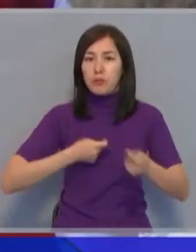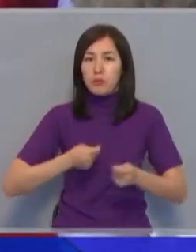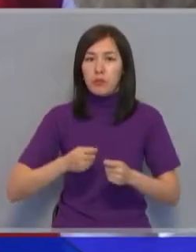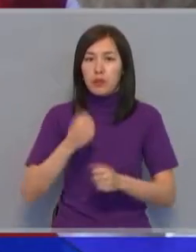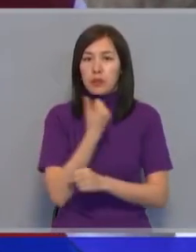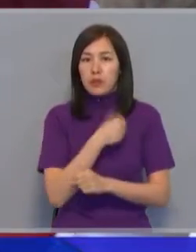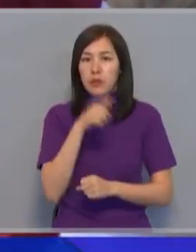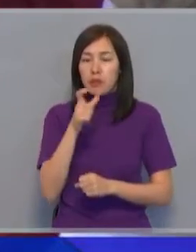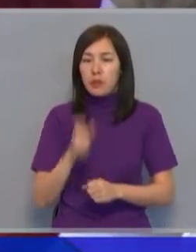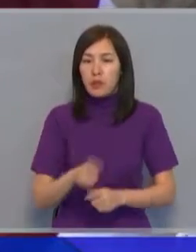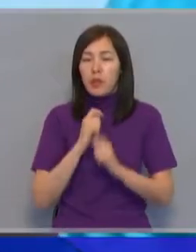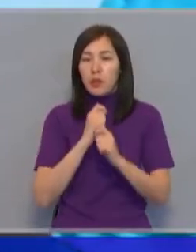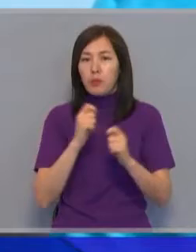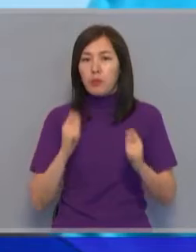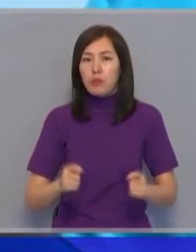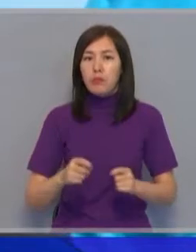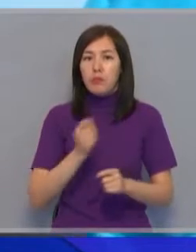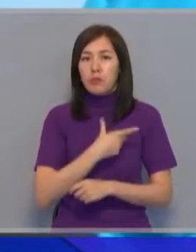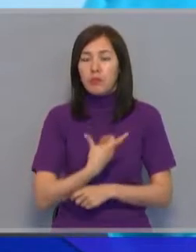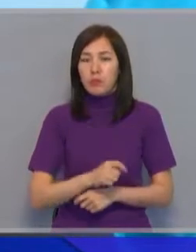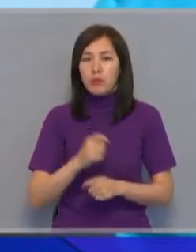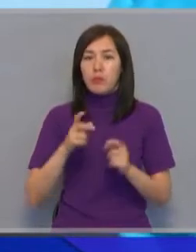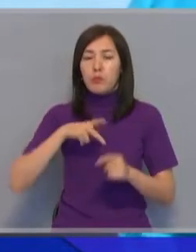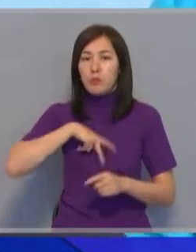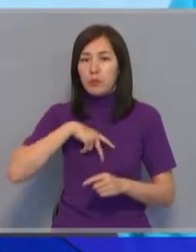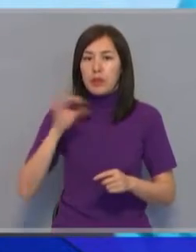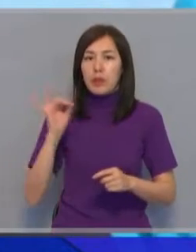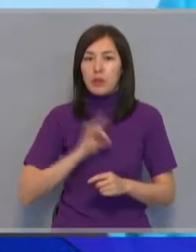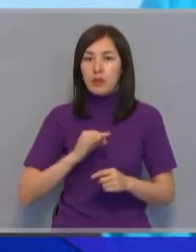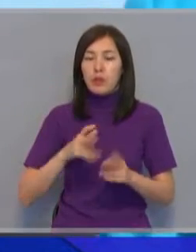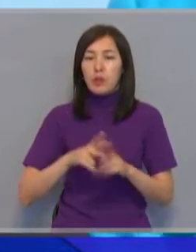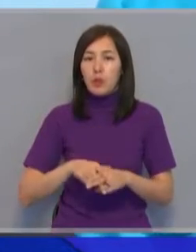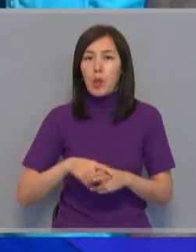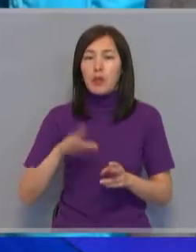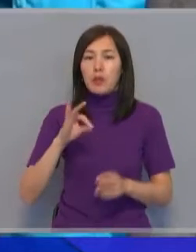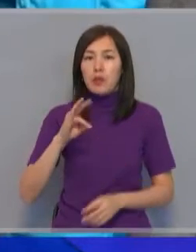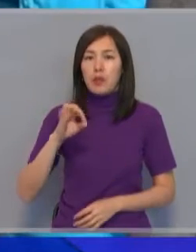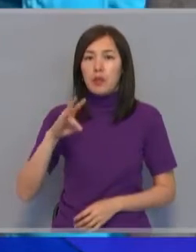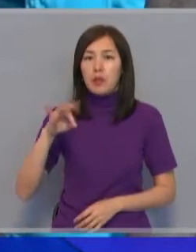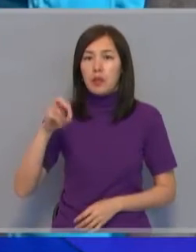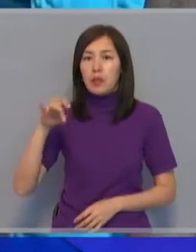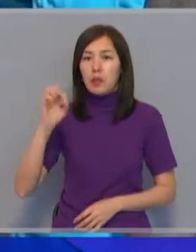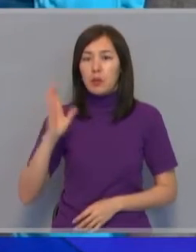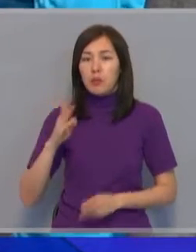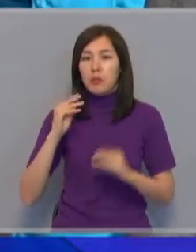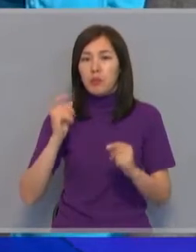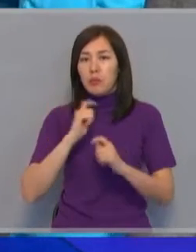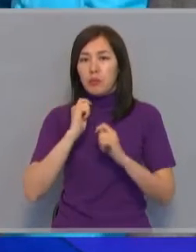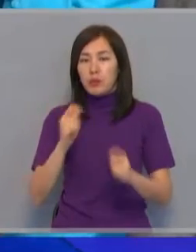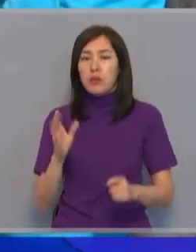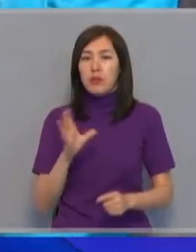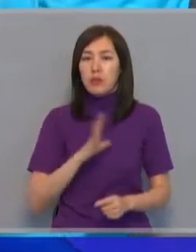басқармасы жеңімпаздар мен жүлдегерлерді арнайы диплом медальдармен, сонымен қатар көкпаршы Зиябек Жеткеровтің қаржылай